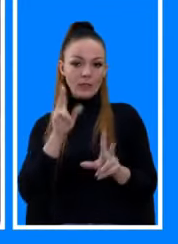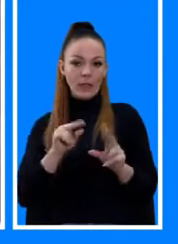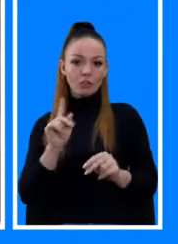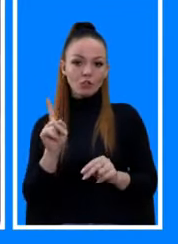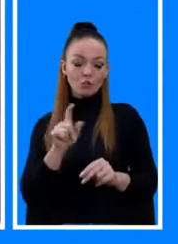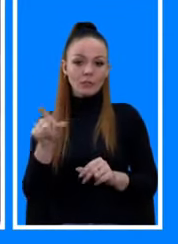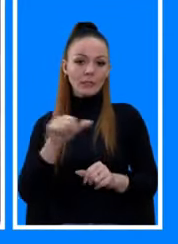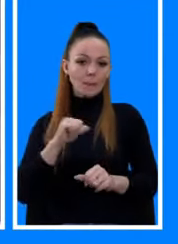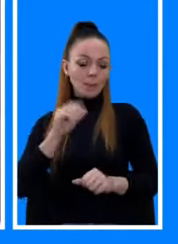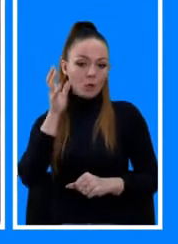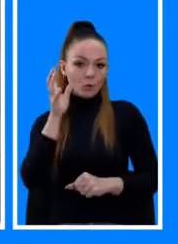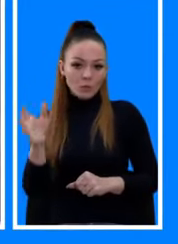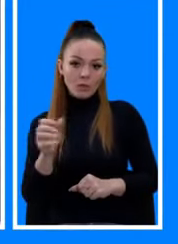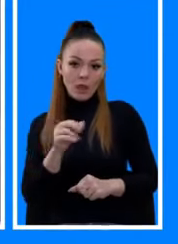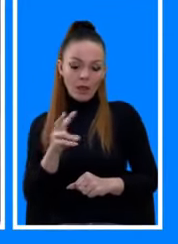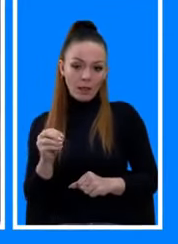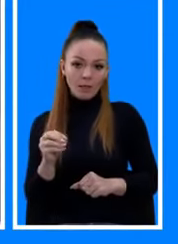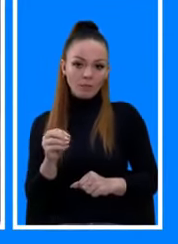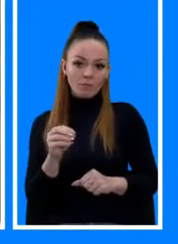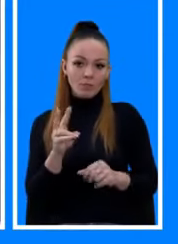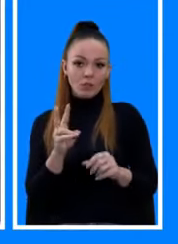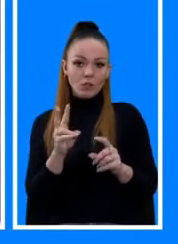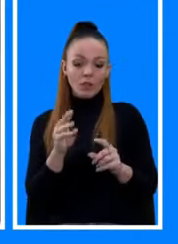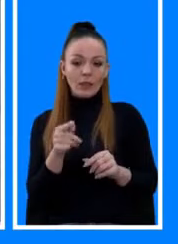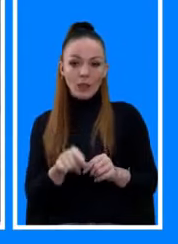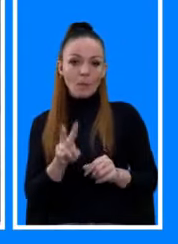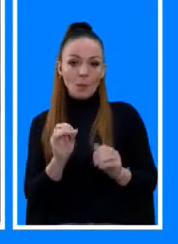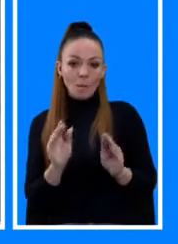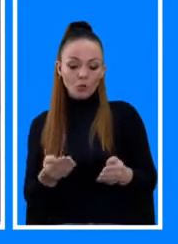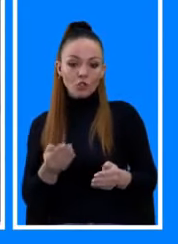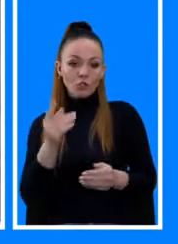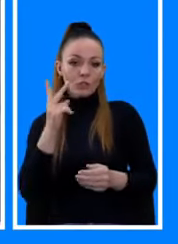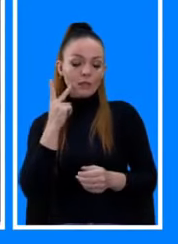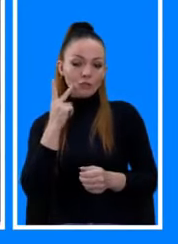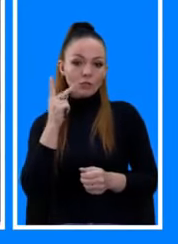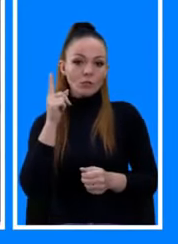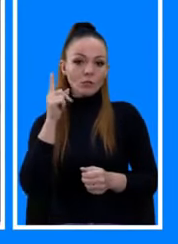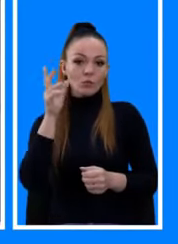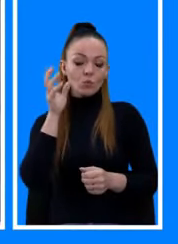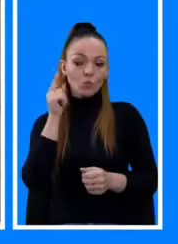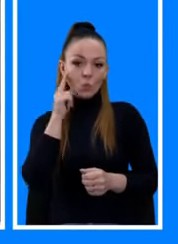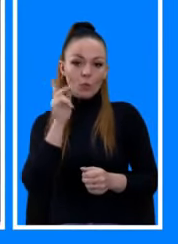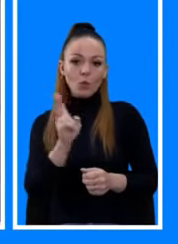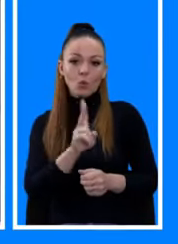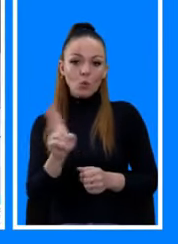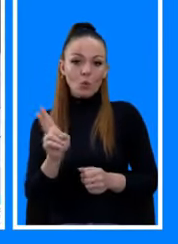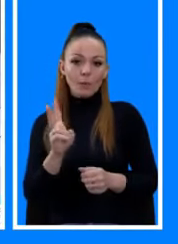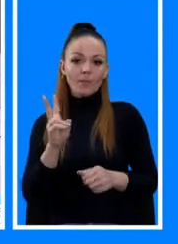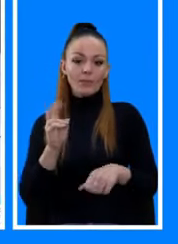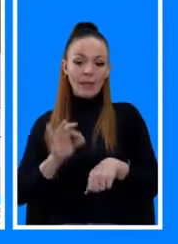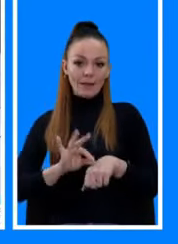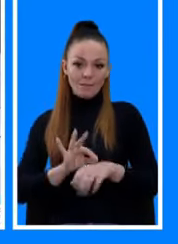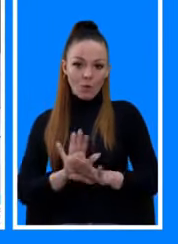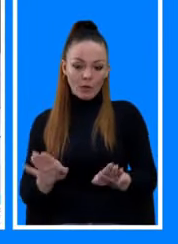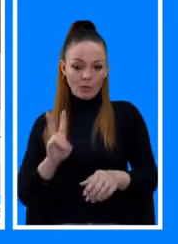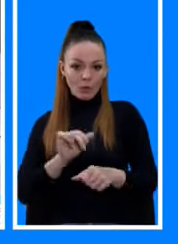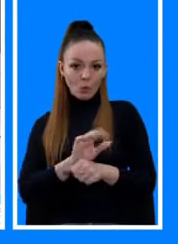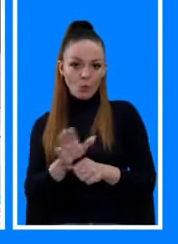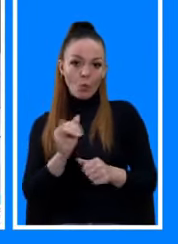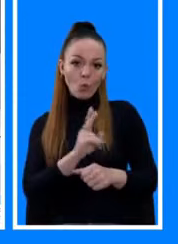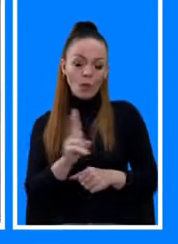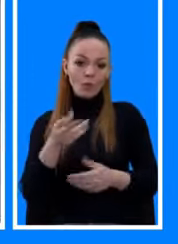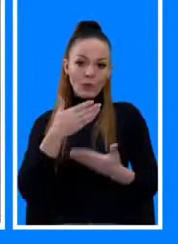менш, здається, у більшості завжди саме тим, хто не хворів на коронавірус, або у кого немає втрат в